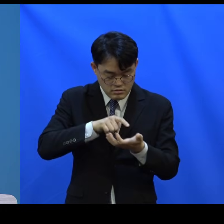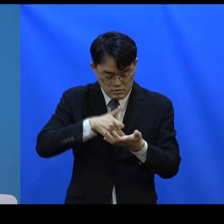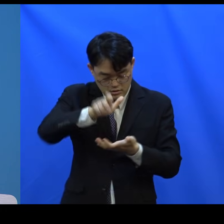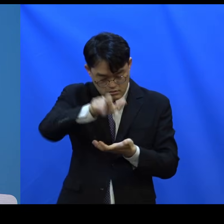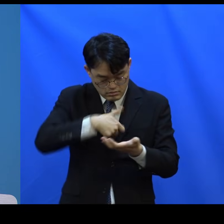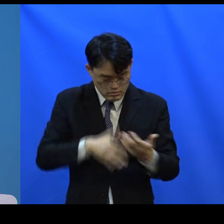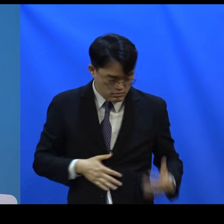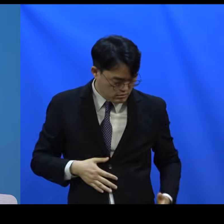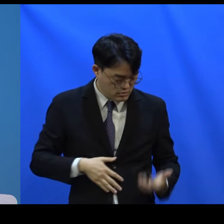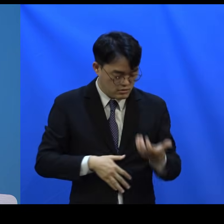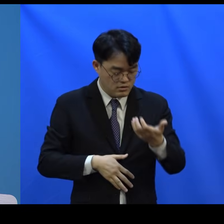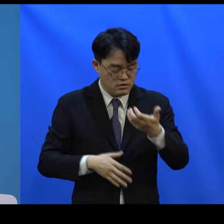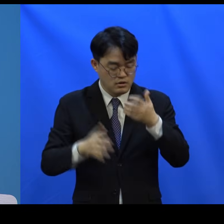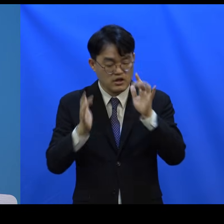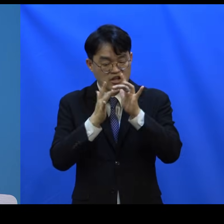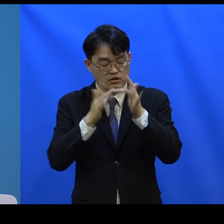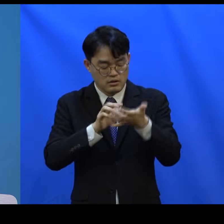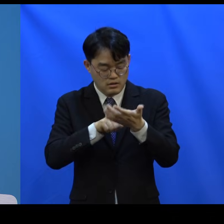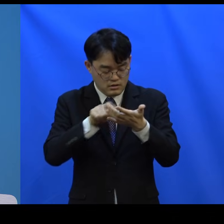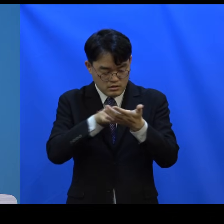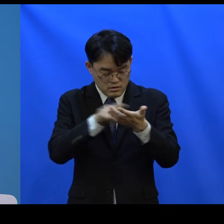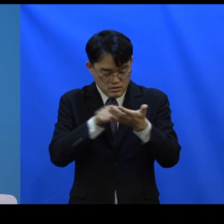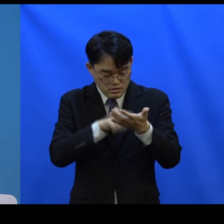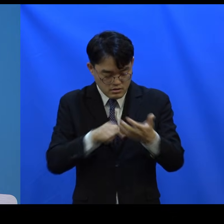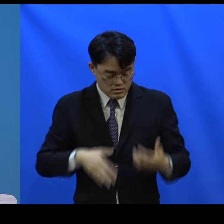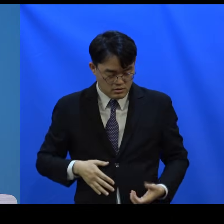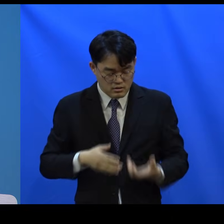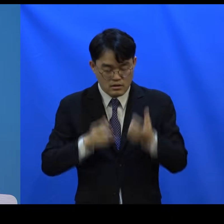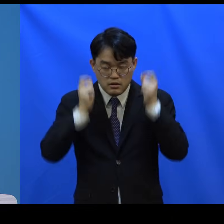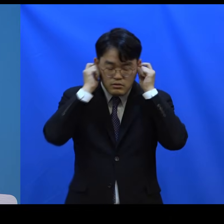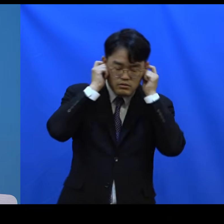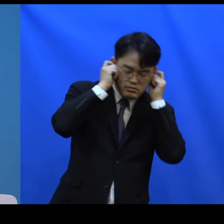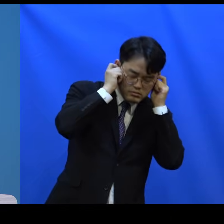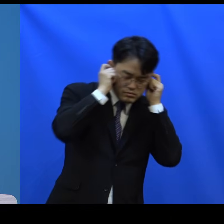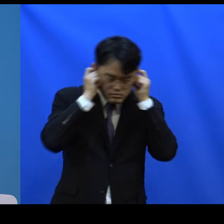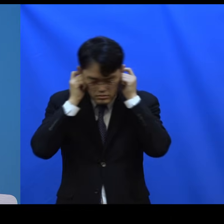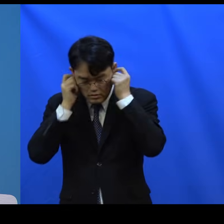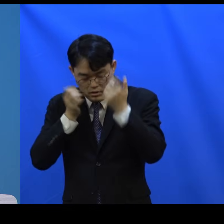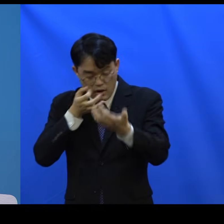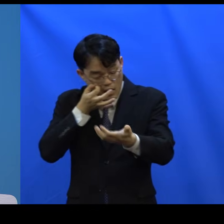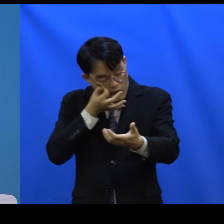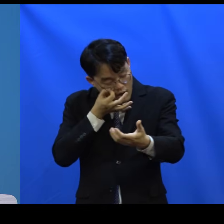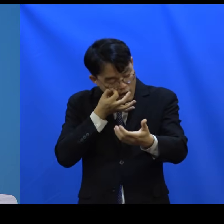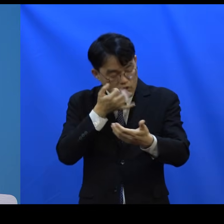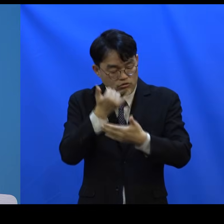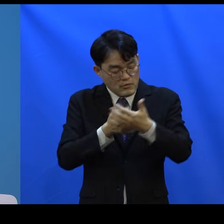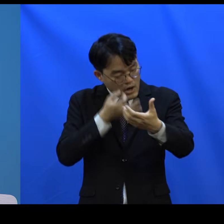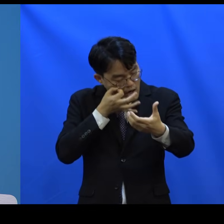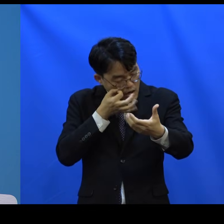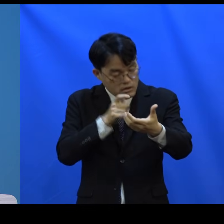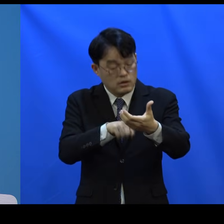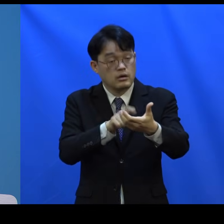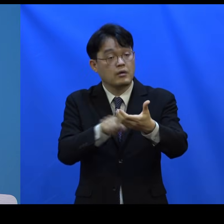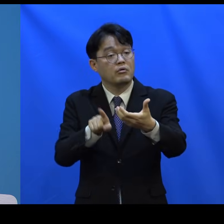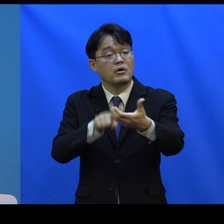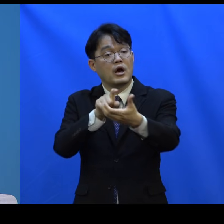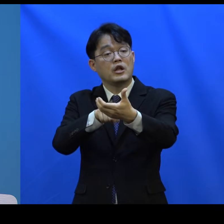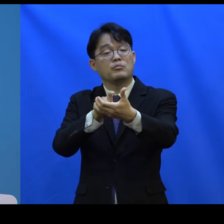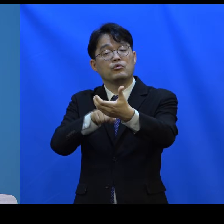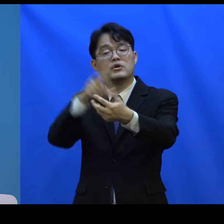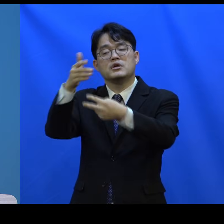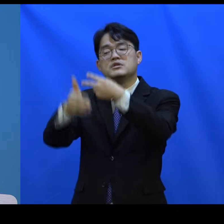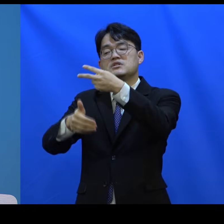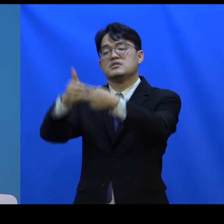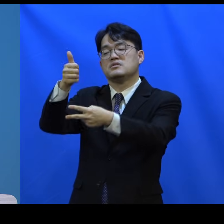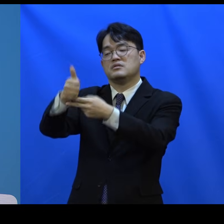욕망. 욕망을 분출해내고 그 욕망을 추구하는 수단으로 삼는 거예요, 그 도구로. 그러니까 우리의 욕망하는 그